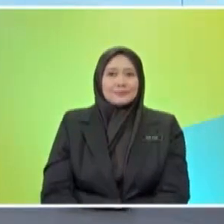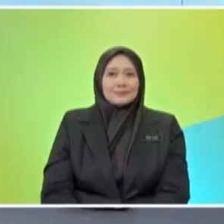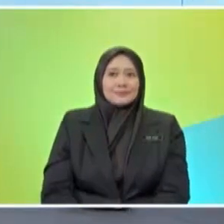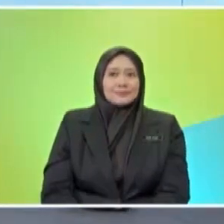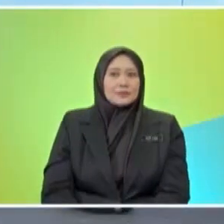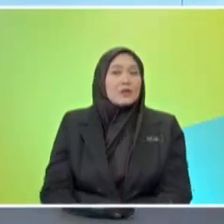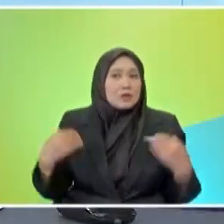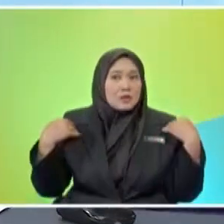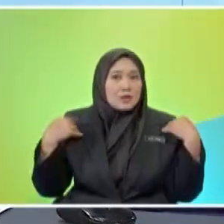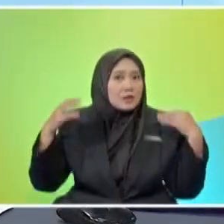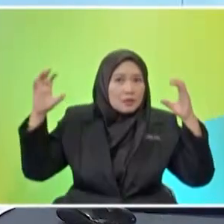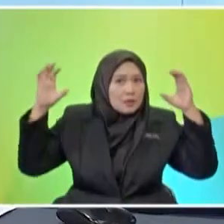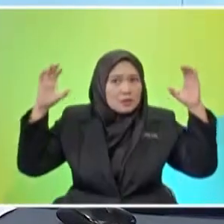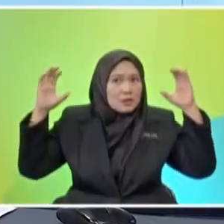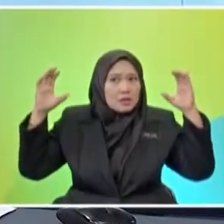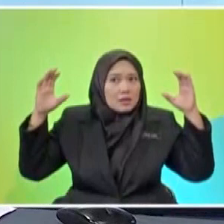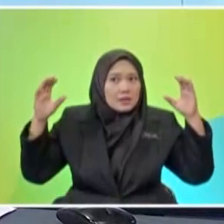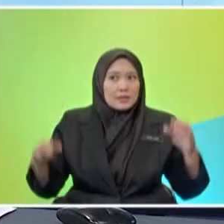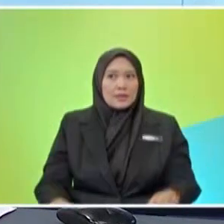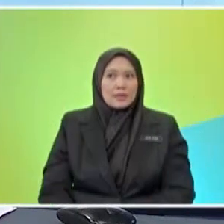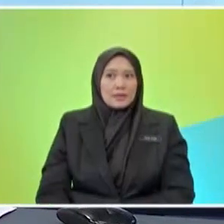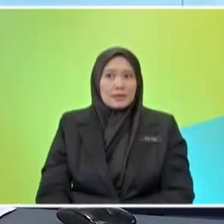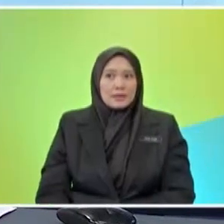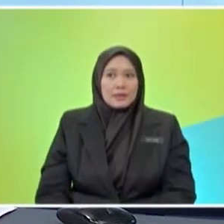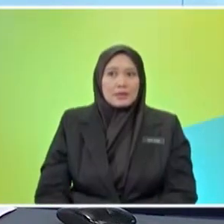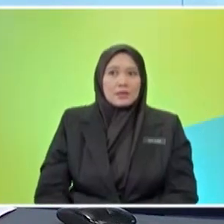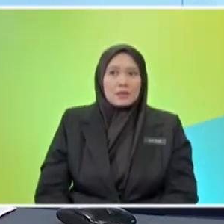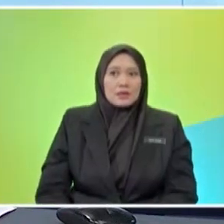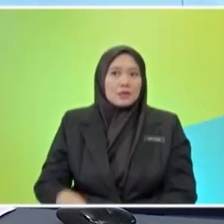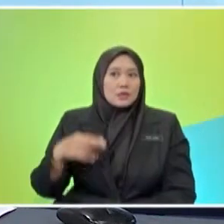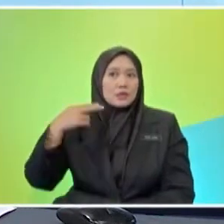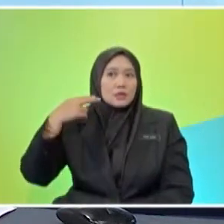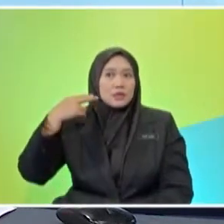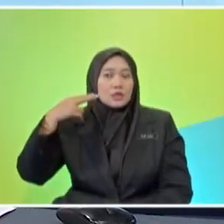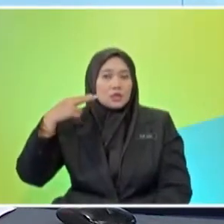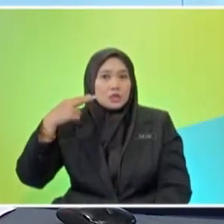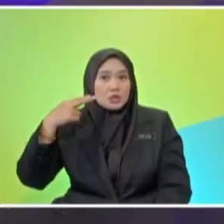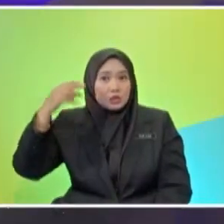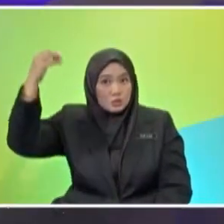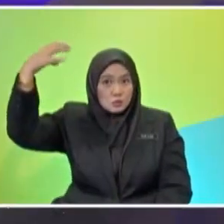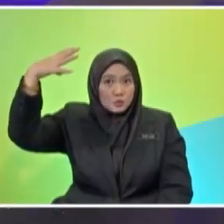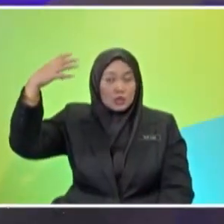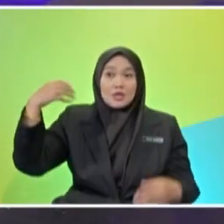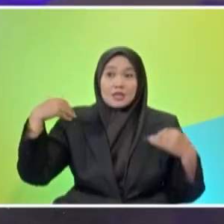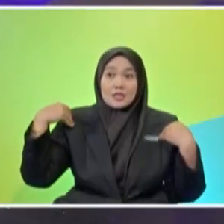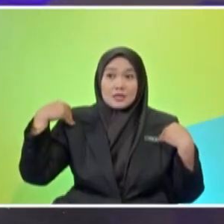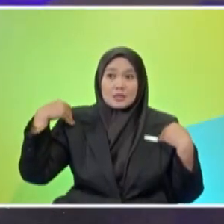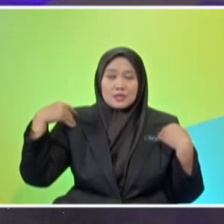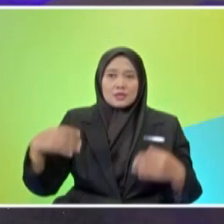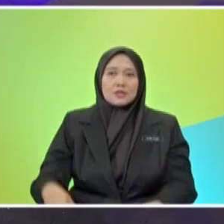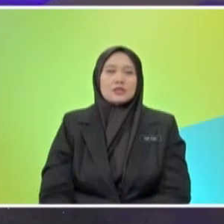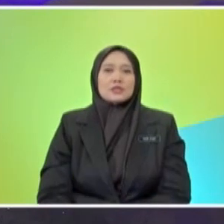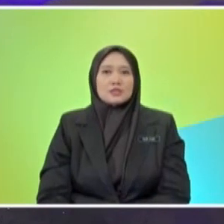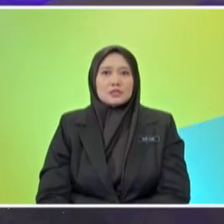Okey. Palang sudah naik. Dah naik, ada bunyi. Lampu hijau, Okey. ada bunyi 10 saat. Okey, mungkin 5,